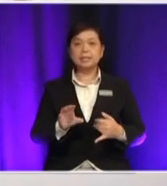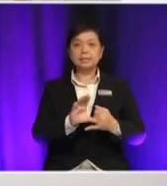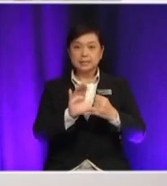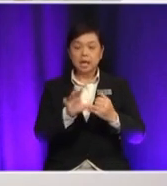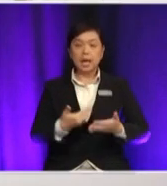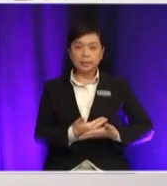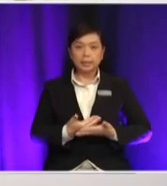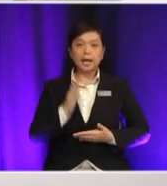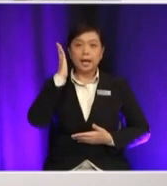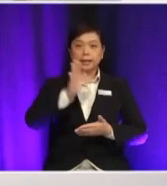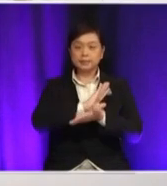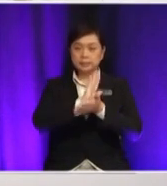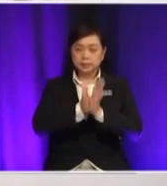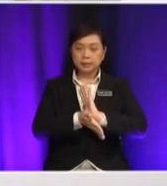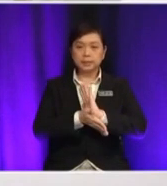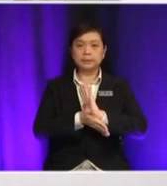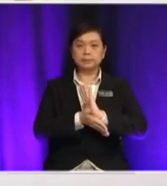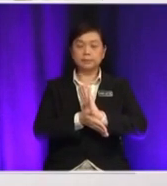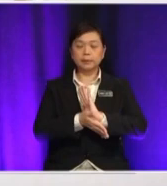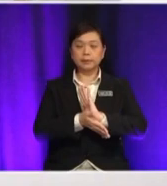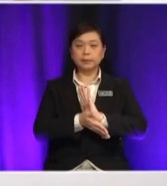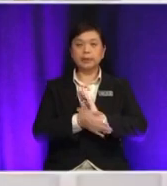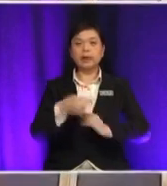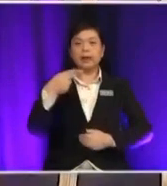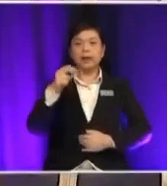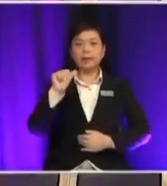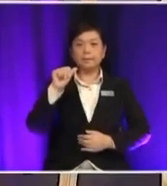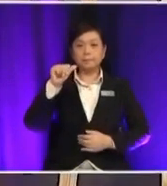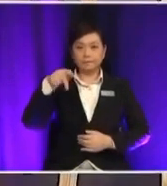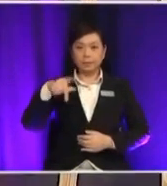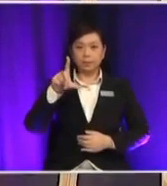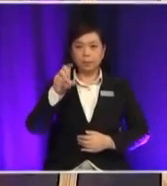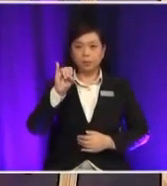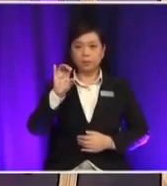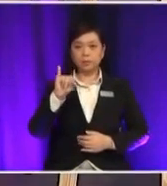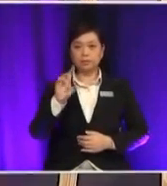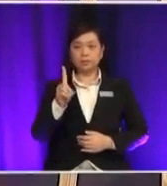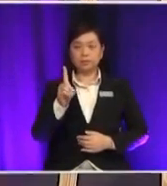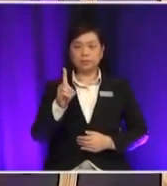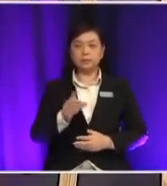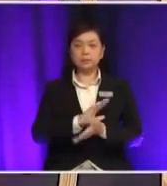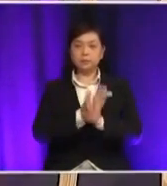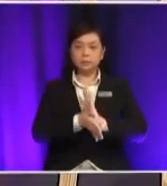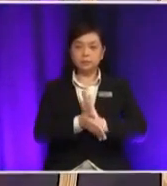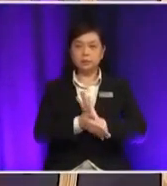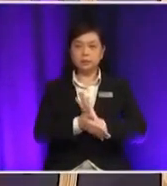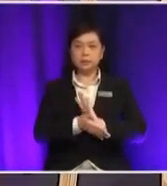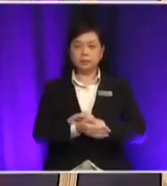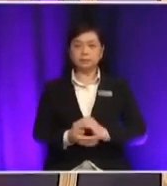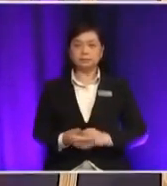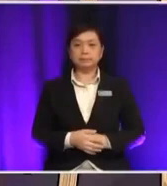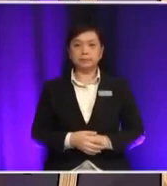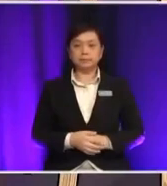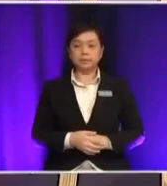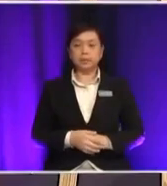so bilangkan kromosom ini adalah sama dengan induk ya oke so dan Oke so my first menghasilkan